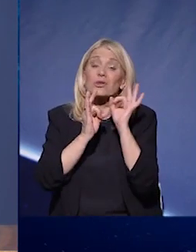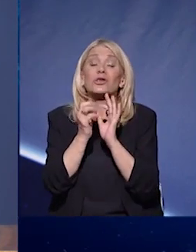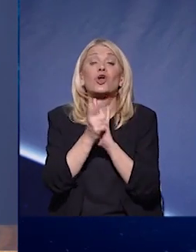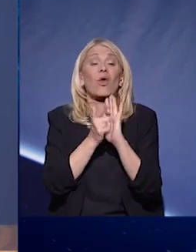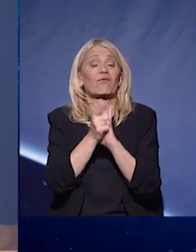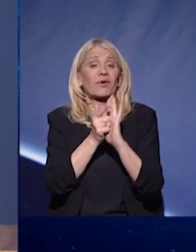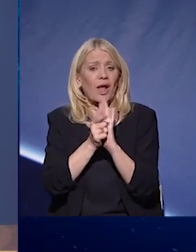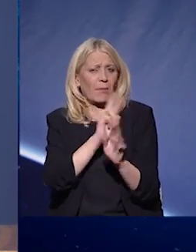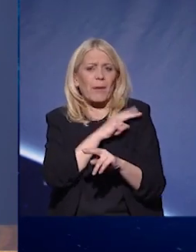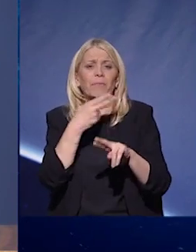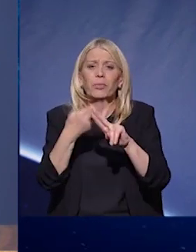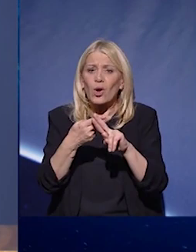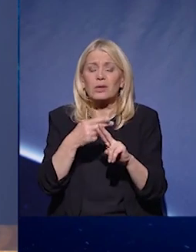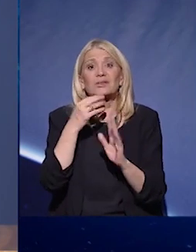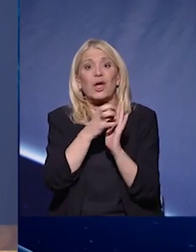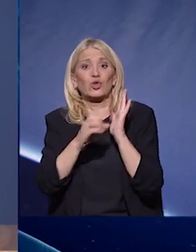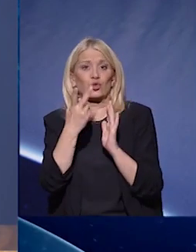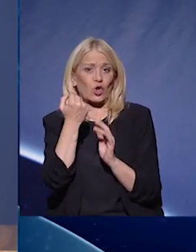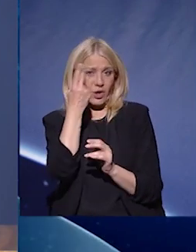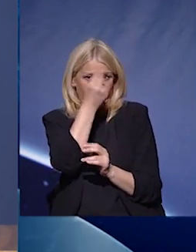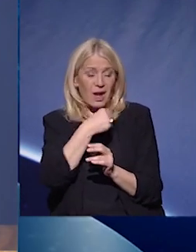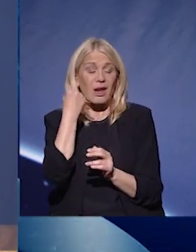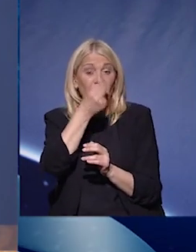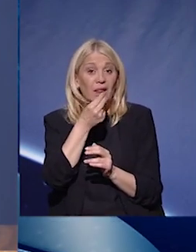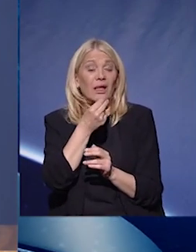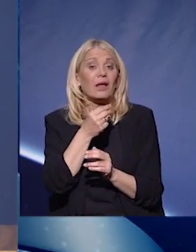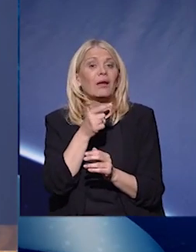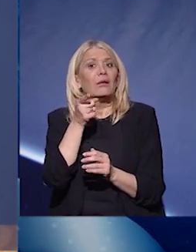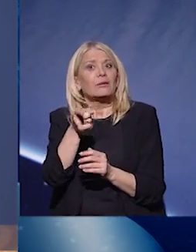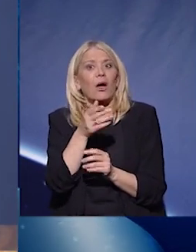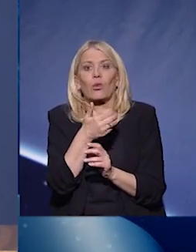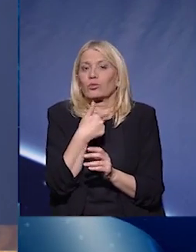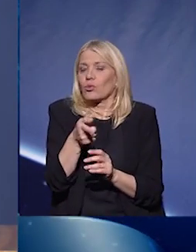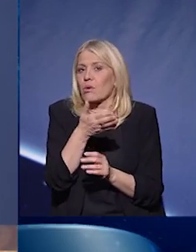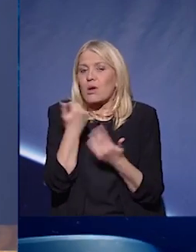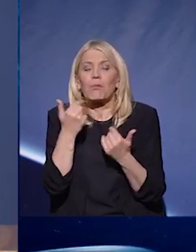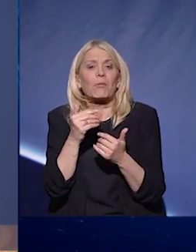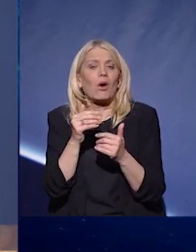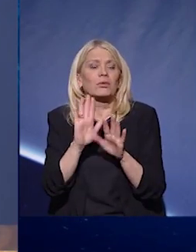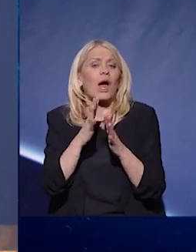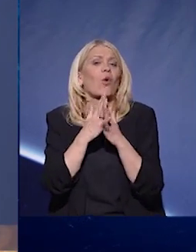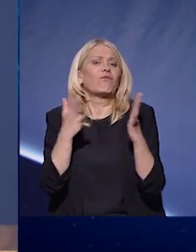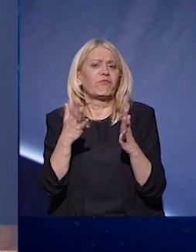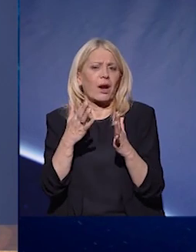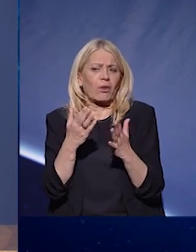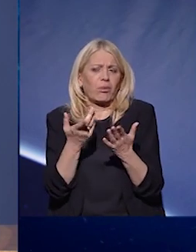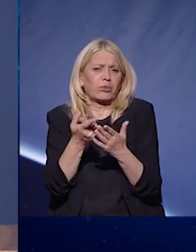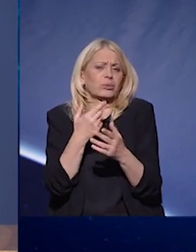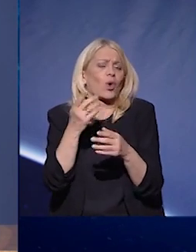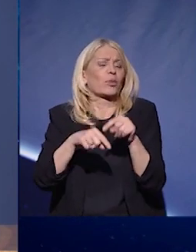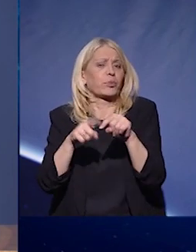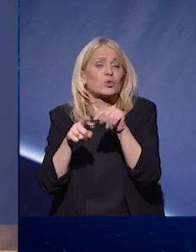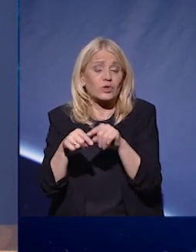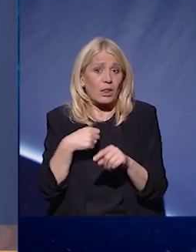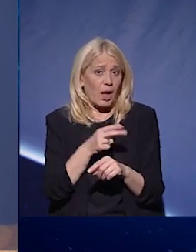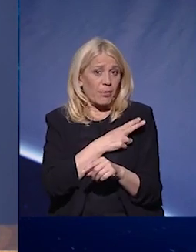vreme hospitalizacije duže od 2 nedelje, tako da tu nemamo takvu veliku dinamiku, pa